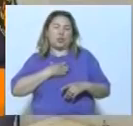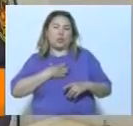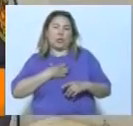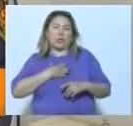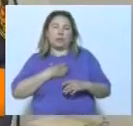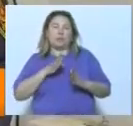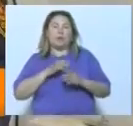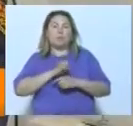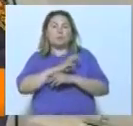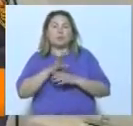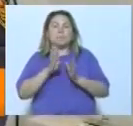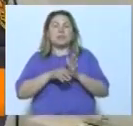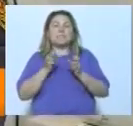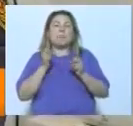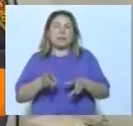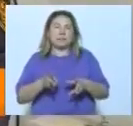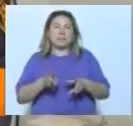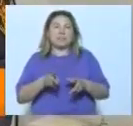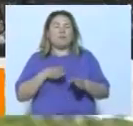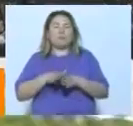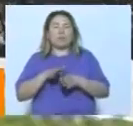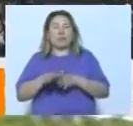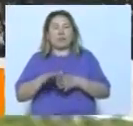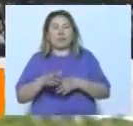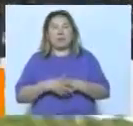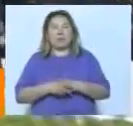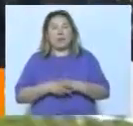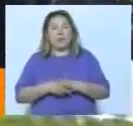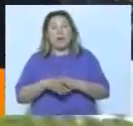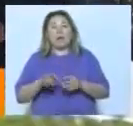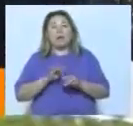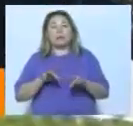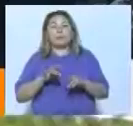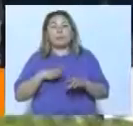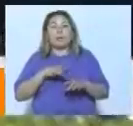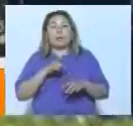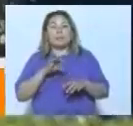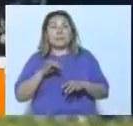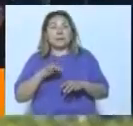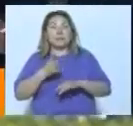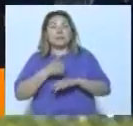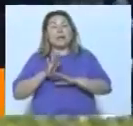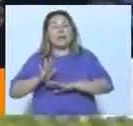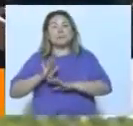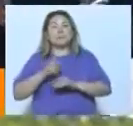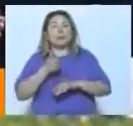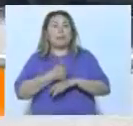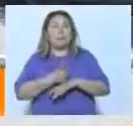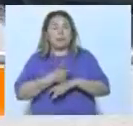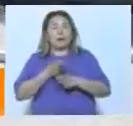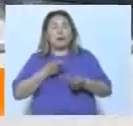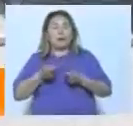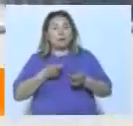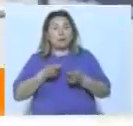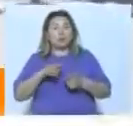обеспечении безопасности мореплавания и выполнении военных задач. Как отмечает Жумабек Хасенов, заместитель главнокомандующего военно-морскими силами